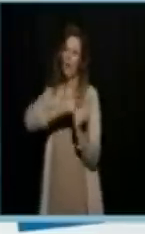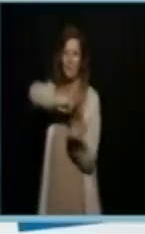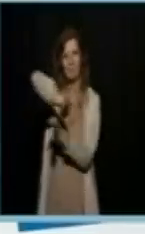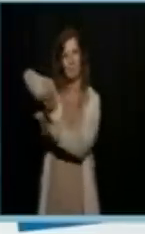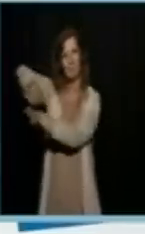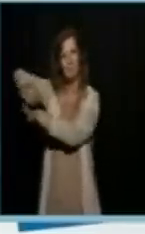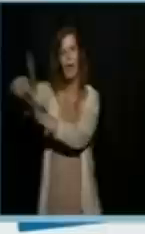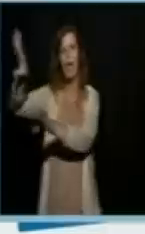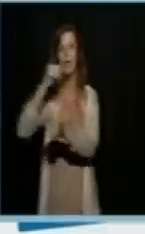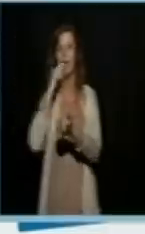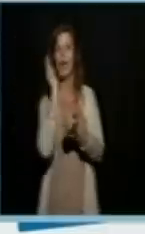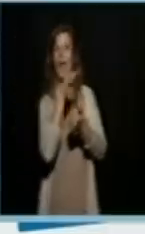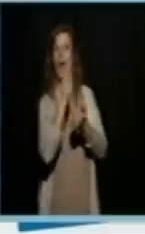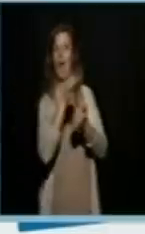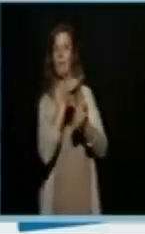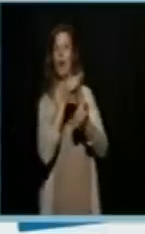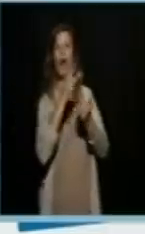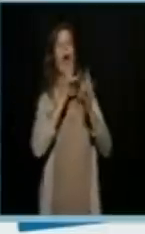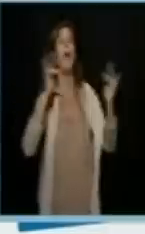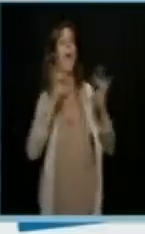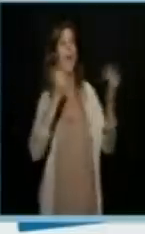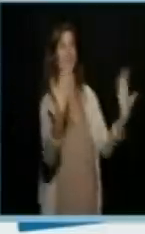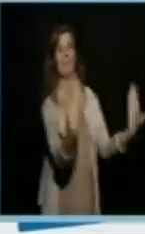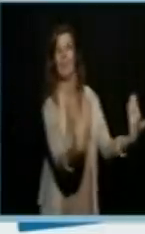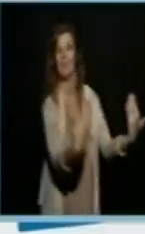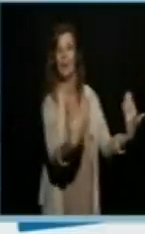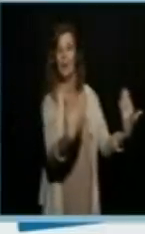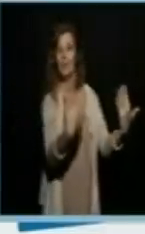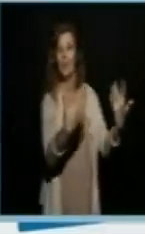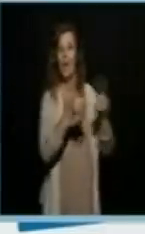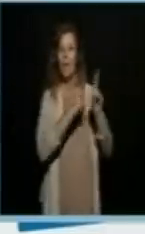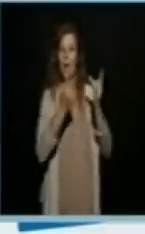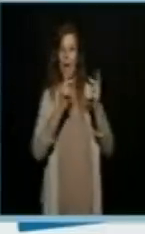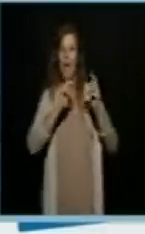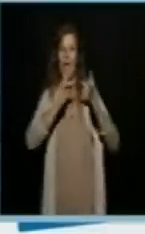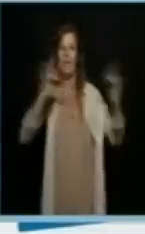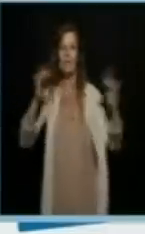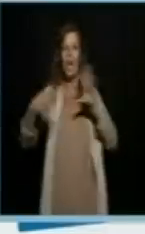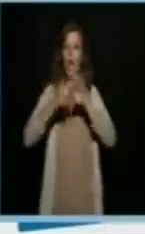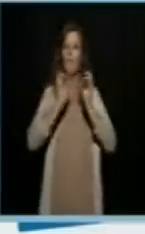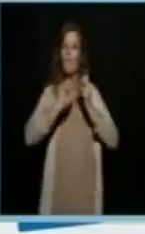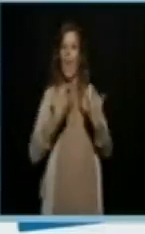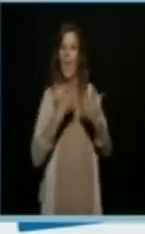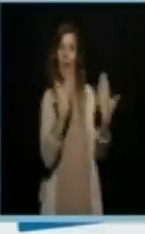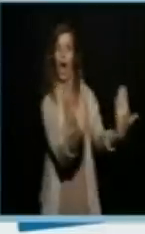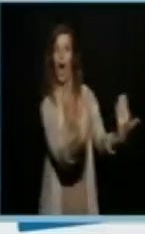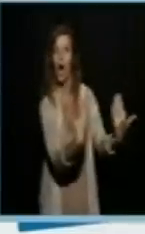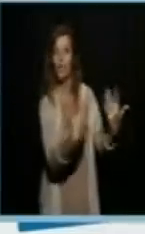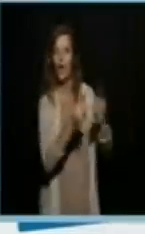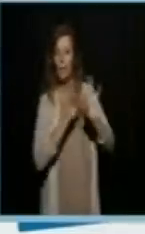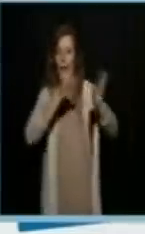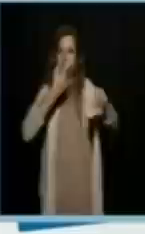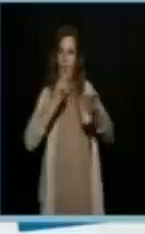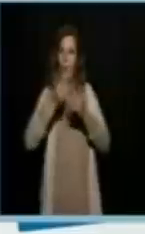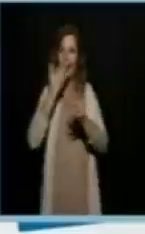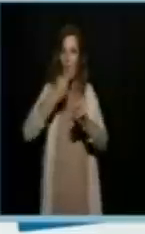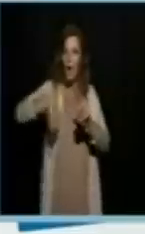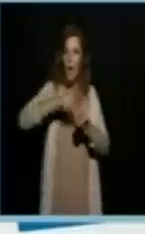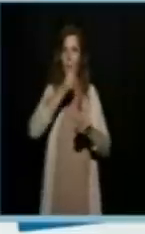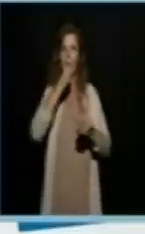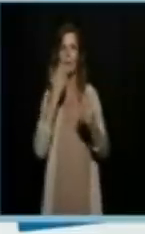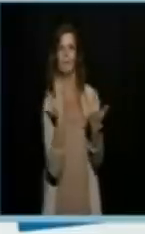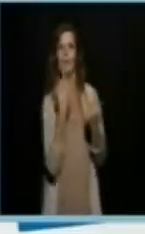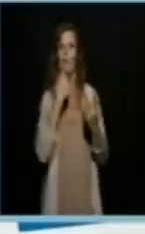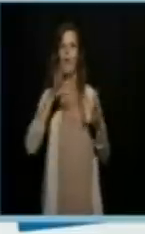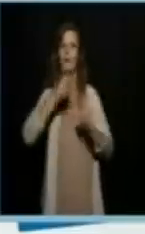più internet, più banda larga per arrivare a quei 3 punti di prima, per arrivare a una nuova scuola. Iniziamo a protestare